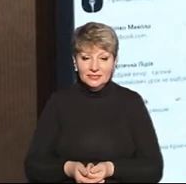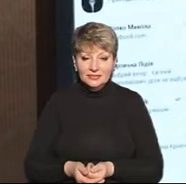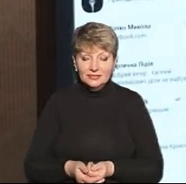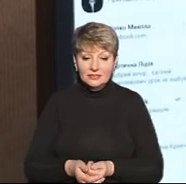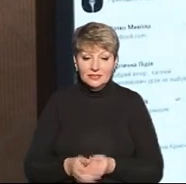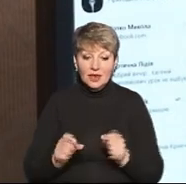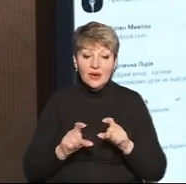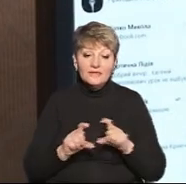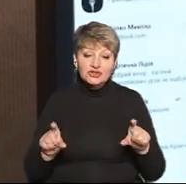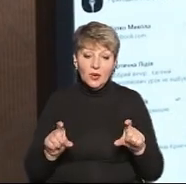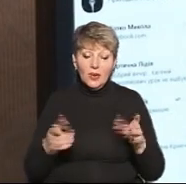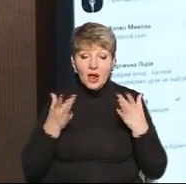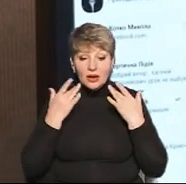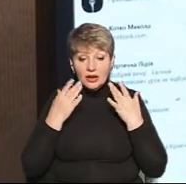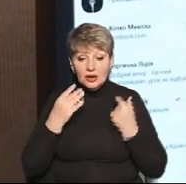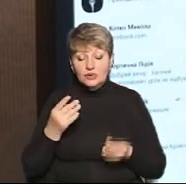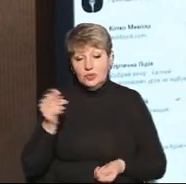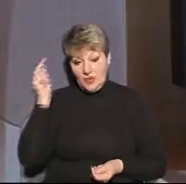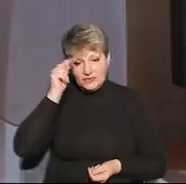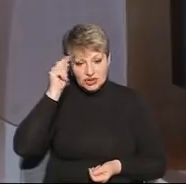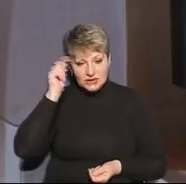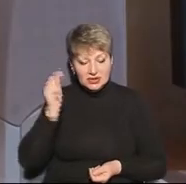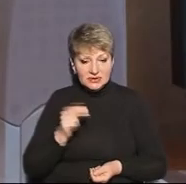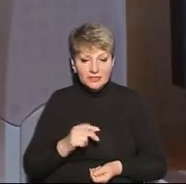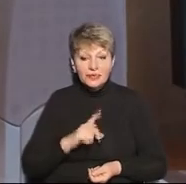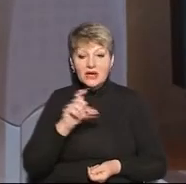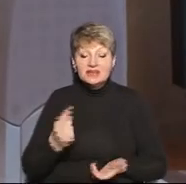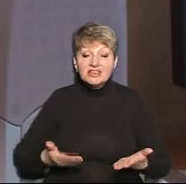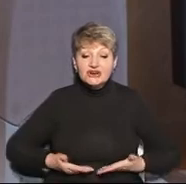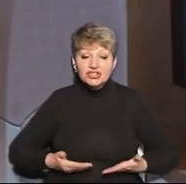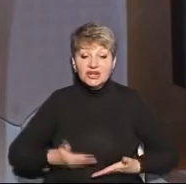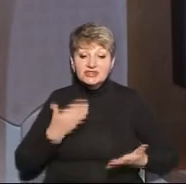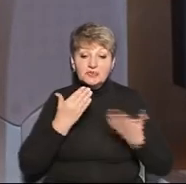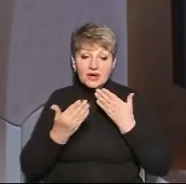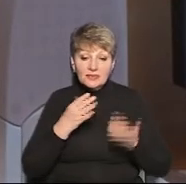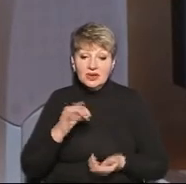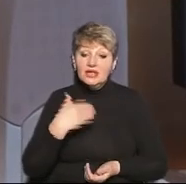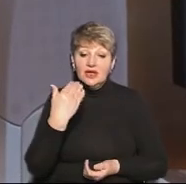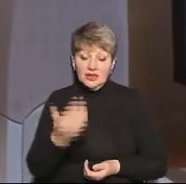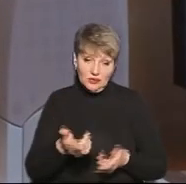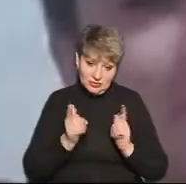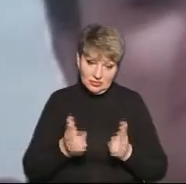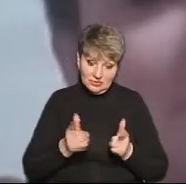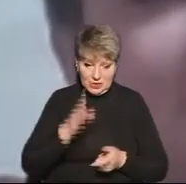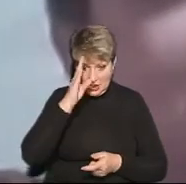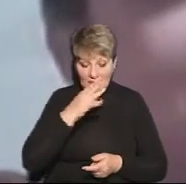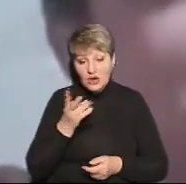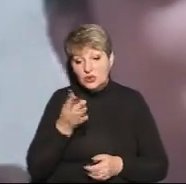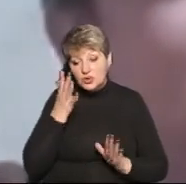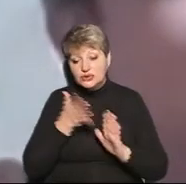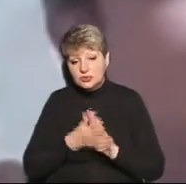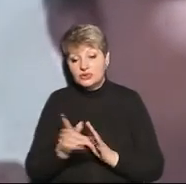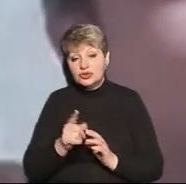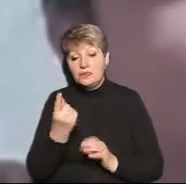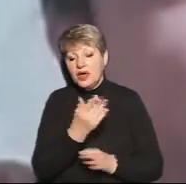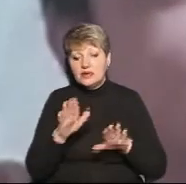в школі. Так легше, думаю, навчатись. Заживе спілкування і тато Богдана, але, говорить, розуміє, зараз на першому